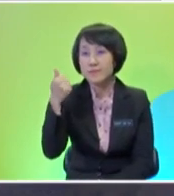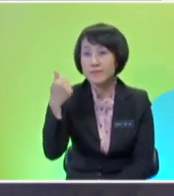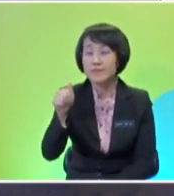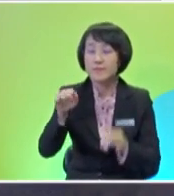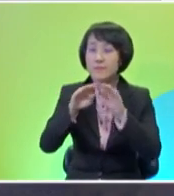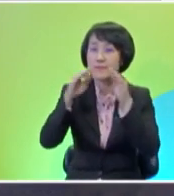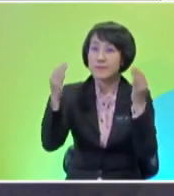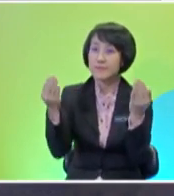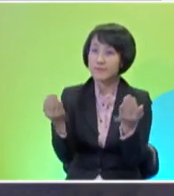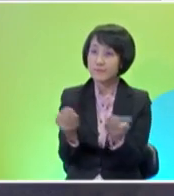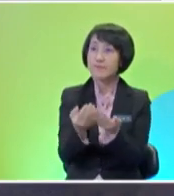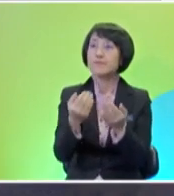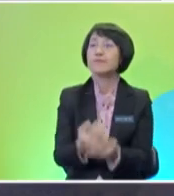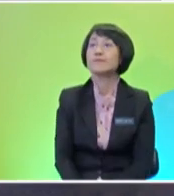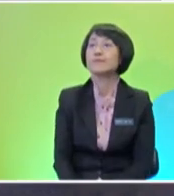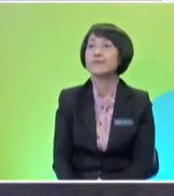oke